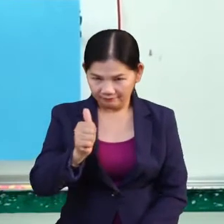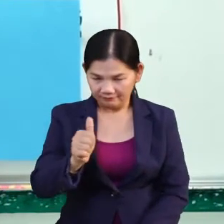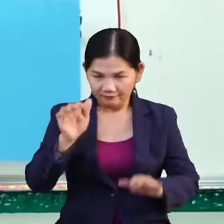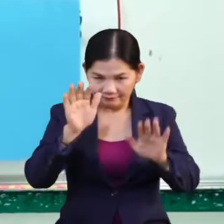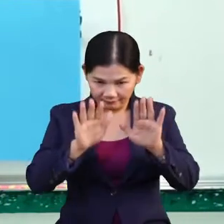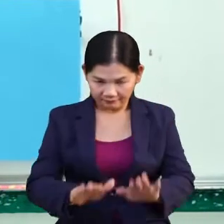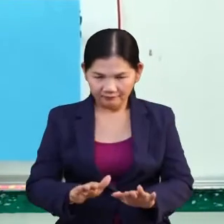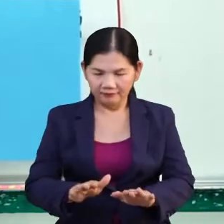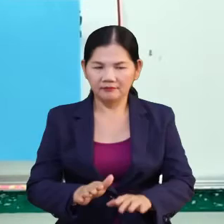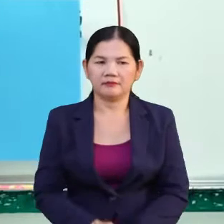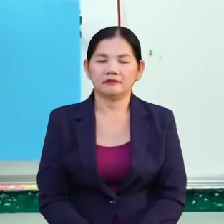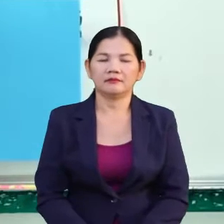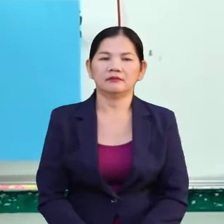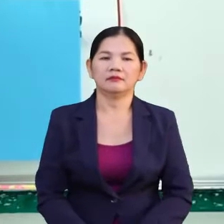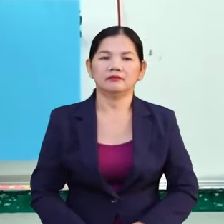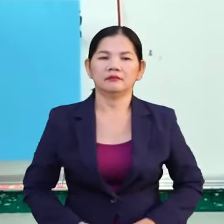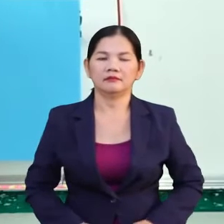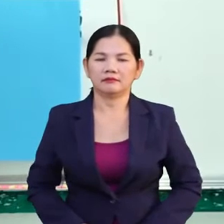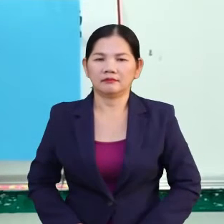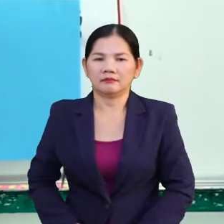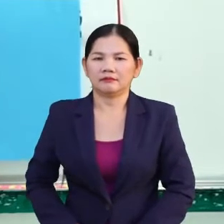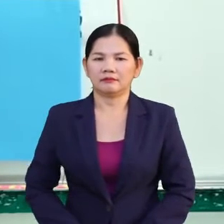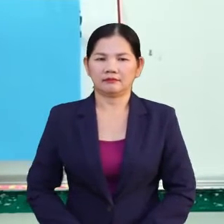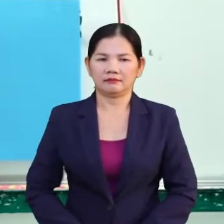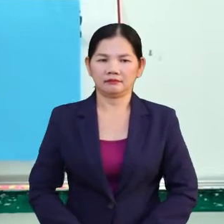យចុះវិញ